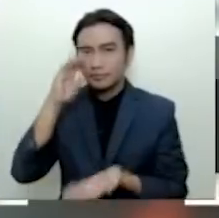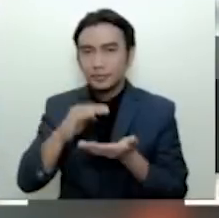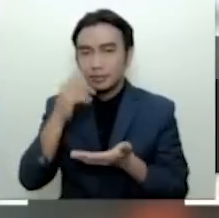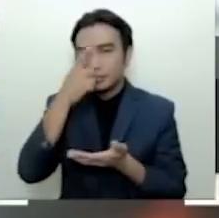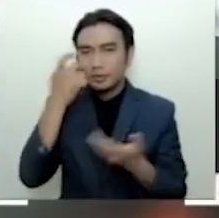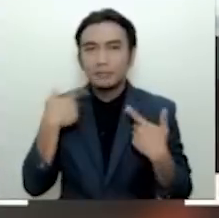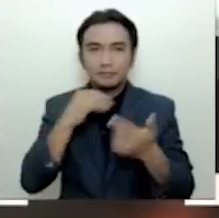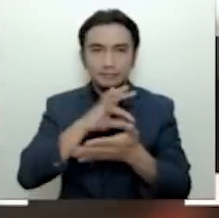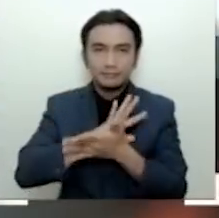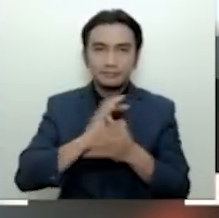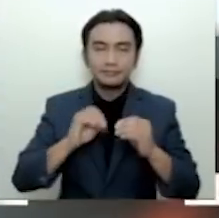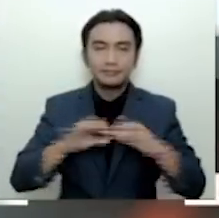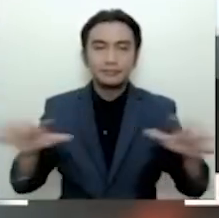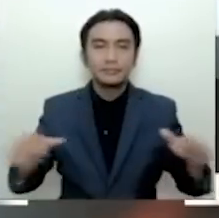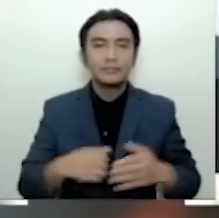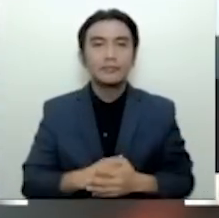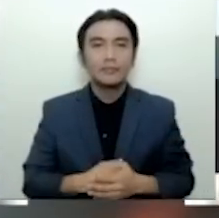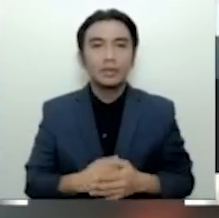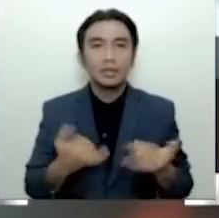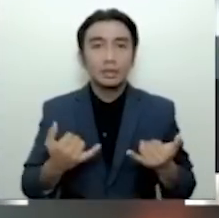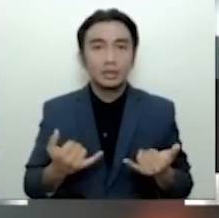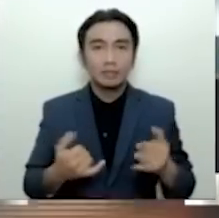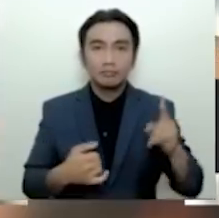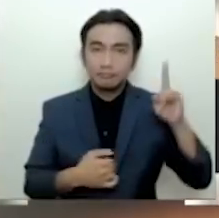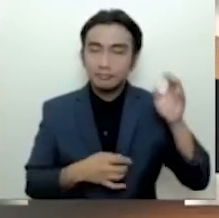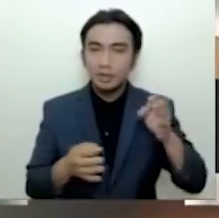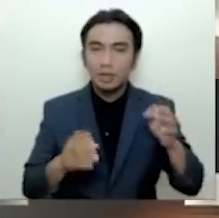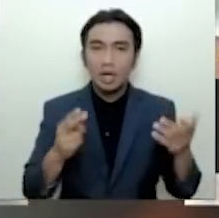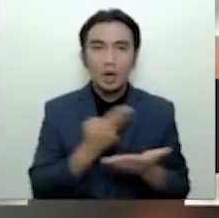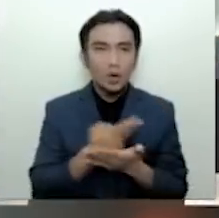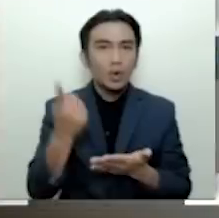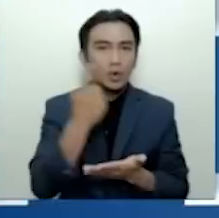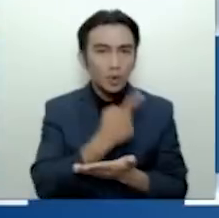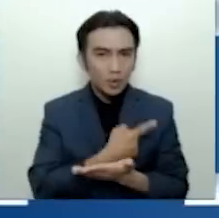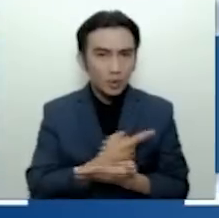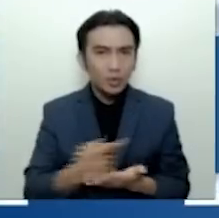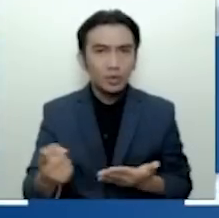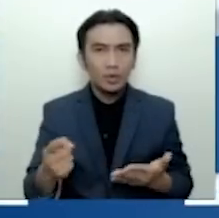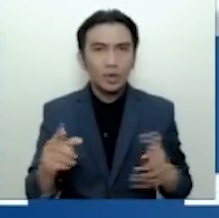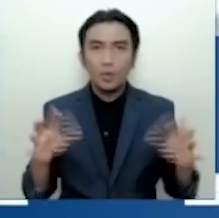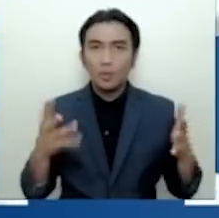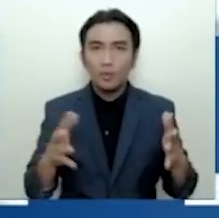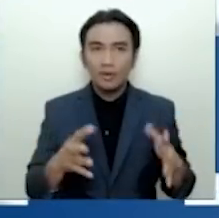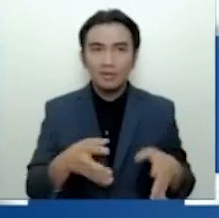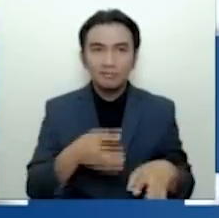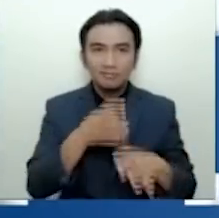this is really the first Holy Week or the first summer vacation na talagang halos wala ng restrictions. Sa datos